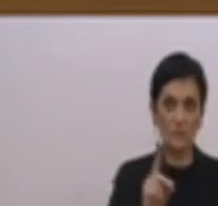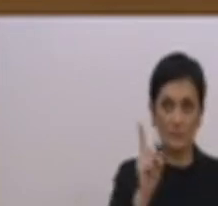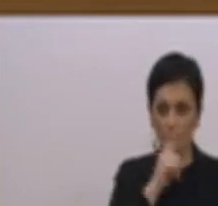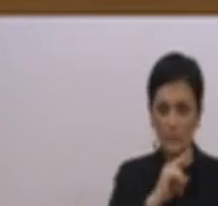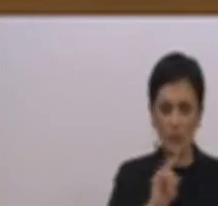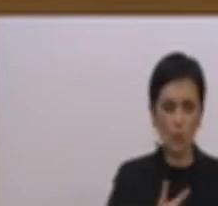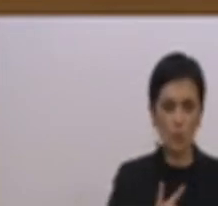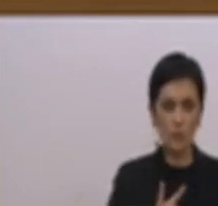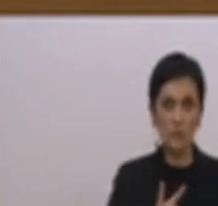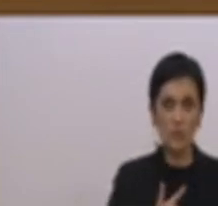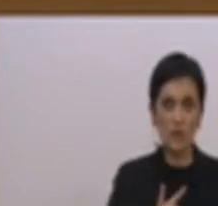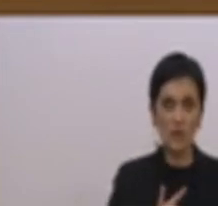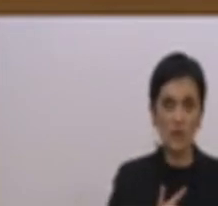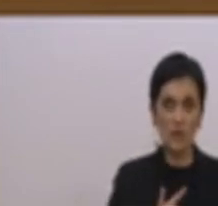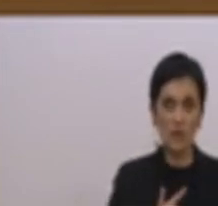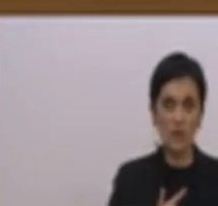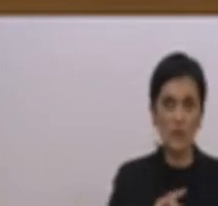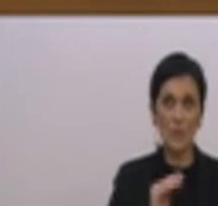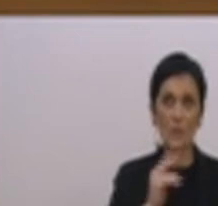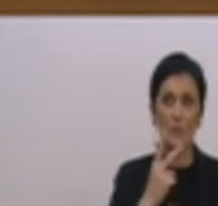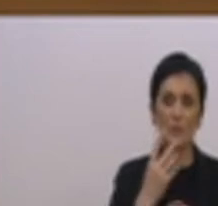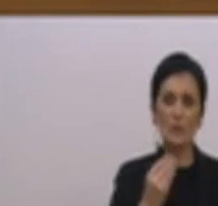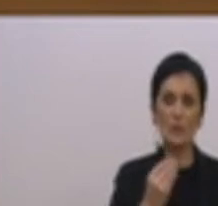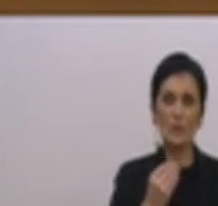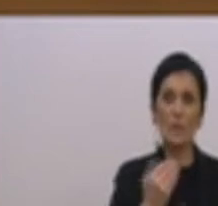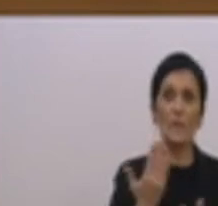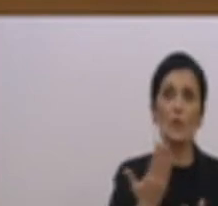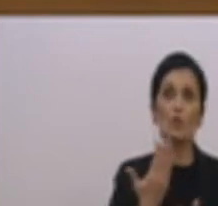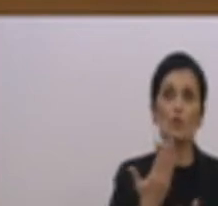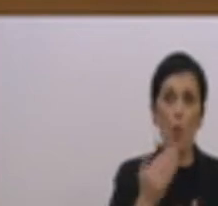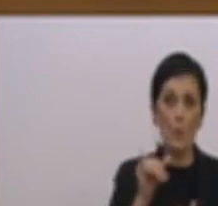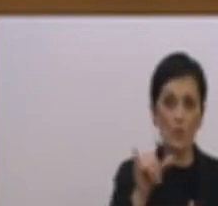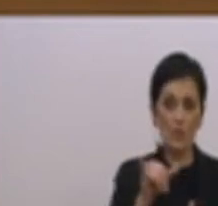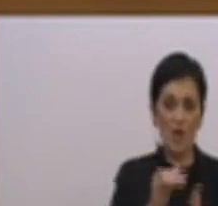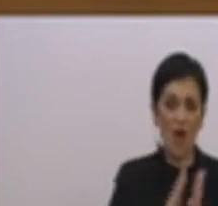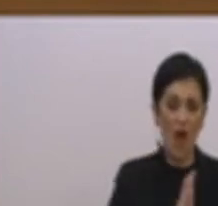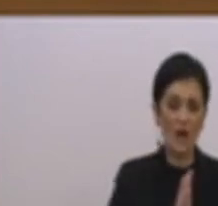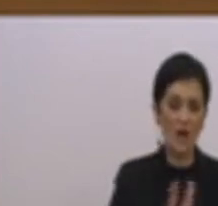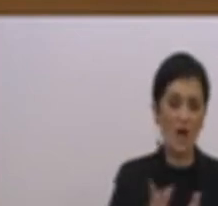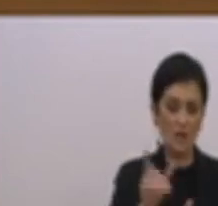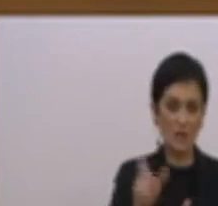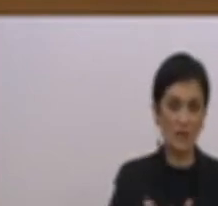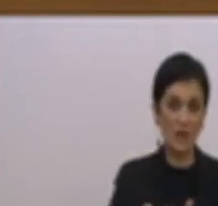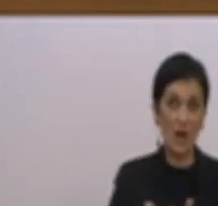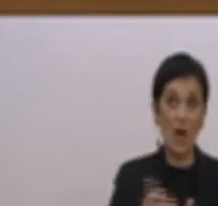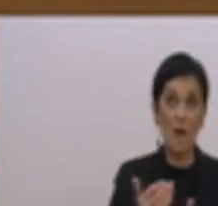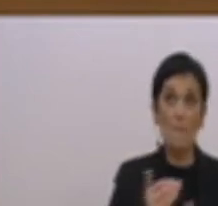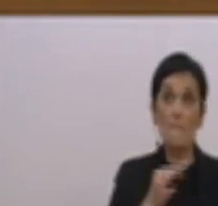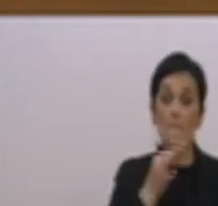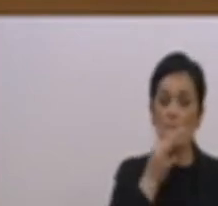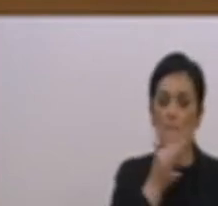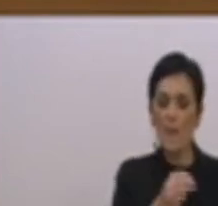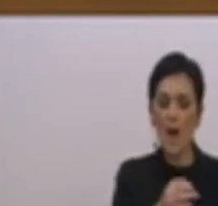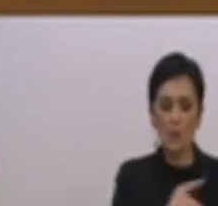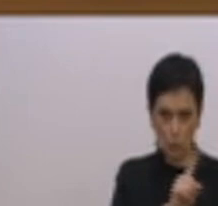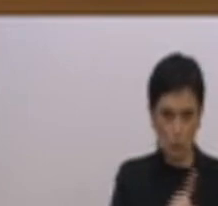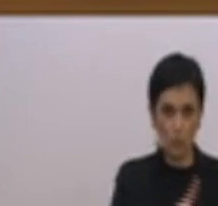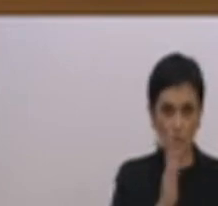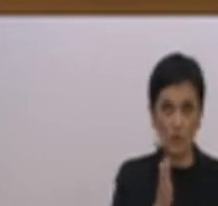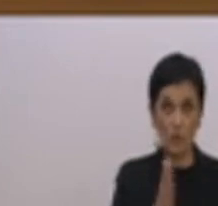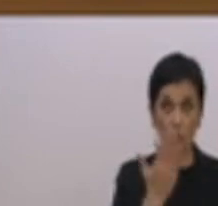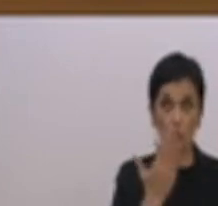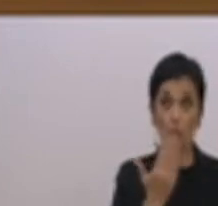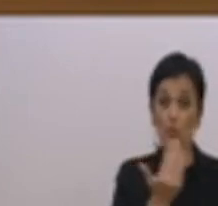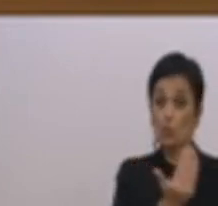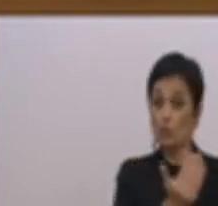ტყუილზე, ფლიდობაზე, რომელიც მათ აკადრეს და რომელსაც პასუხი აუცილებლად გაეცემა. Თუ თქვენ